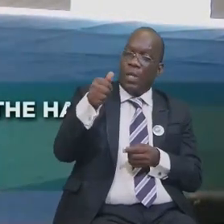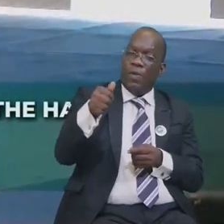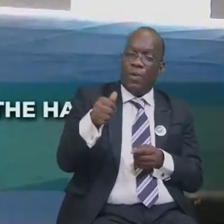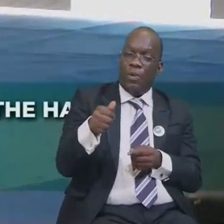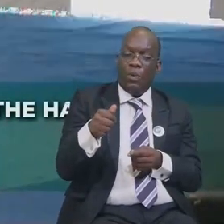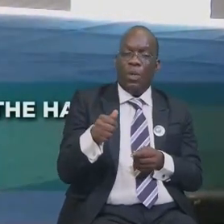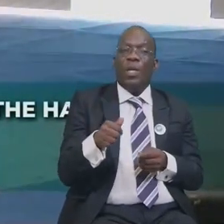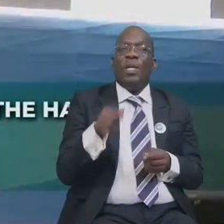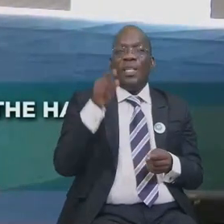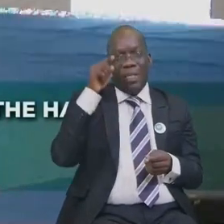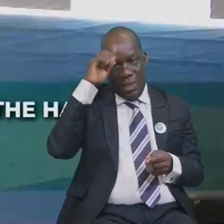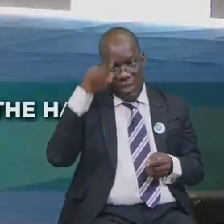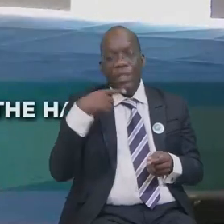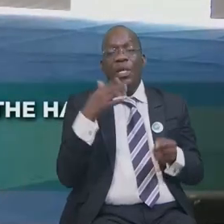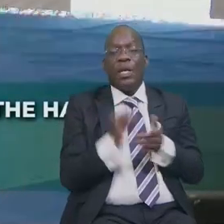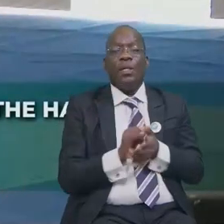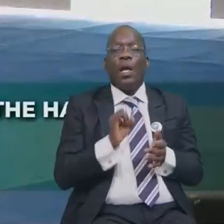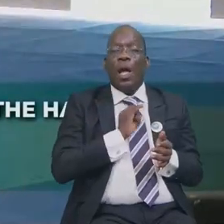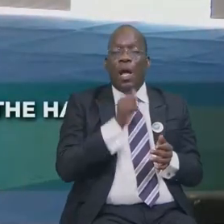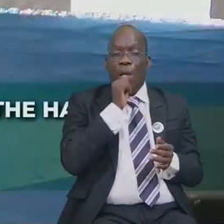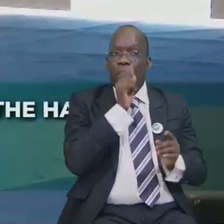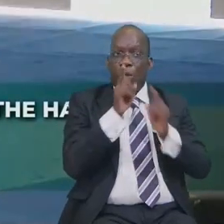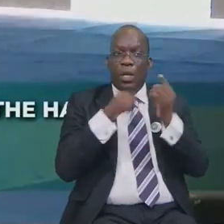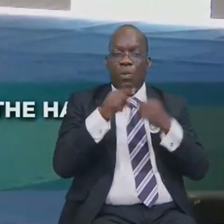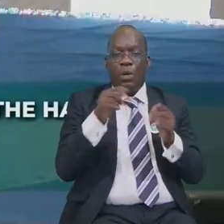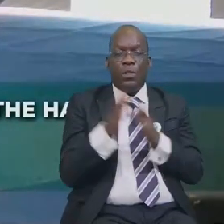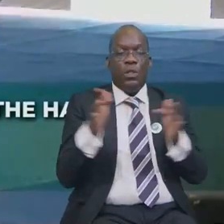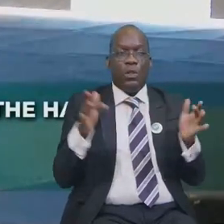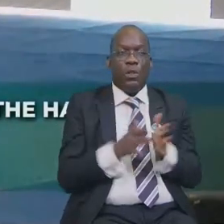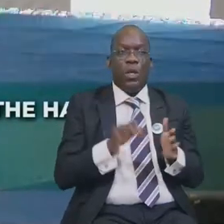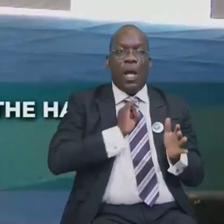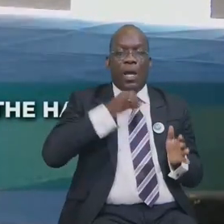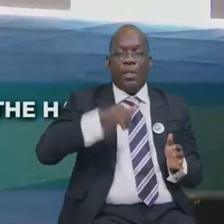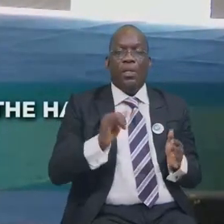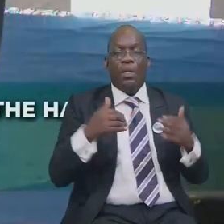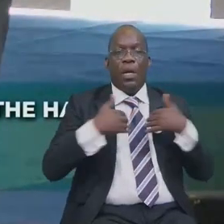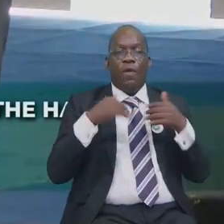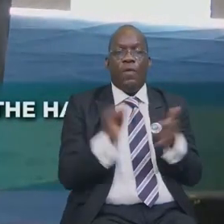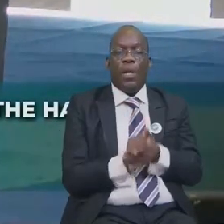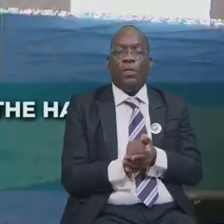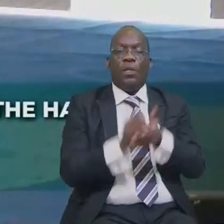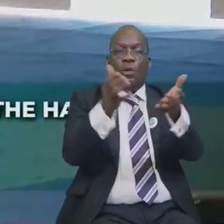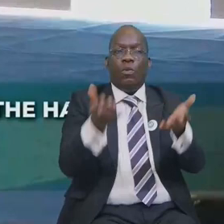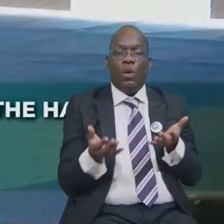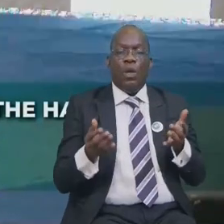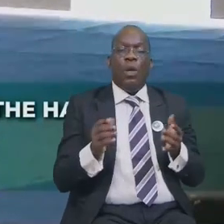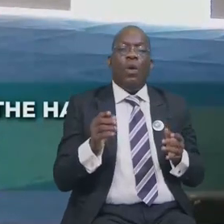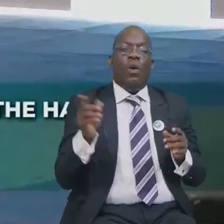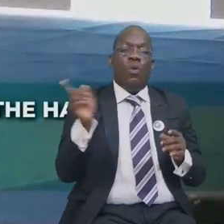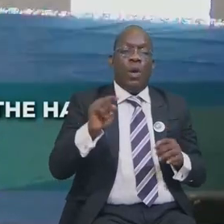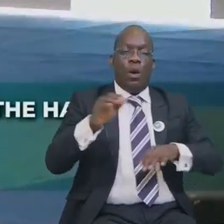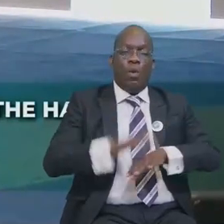de Jésus. J'ai la passion et j'ai toujours cette passion. Et il dit, en conséquence, au roi Agrippa,